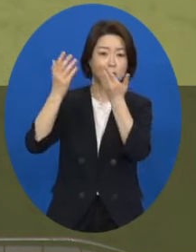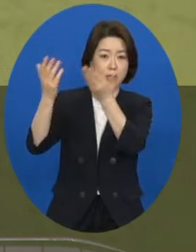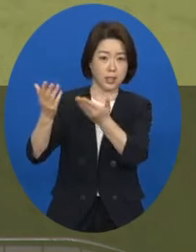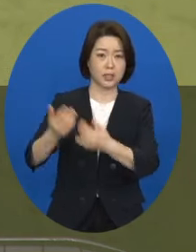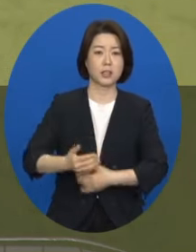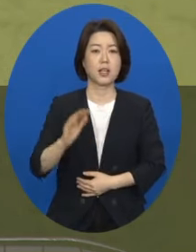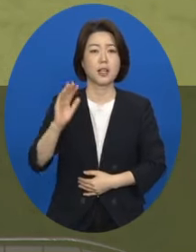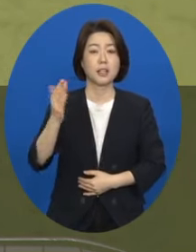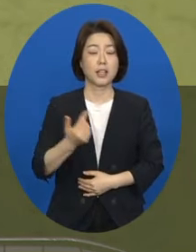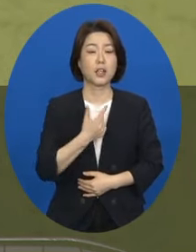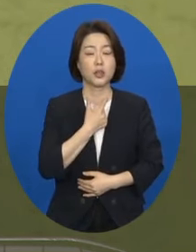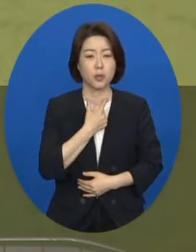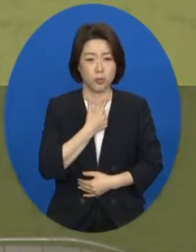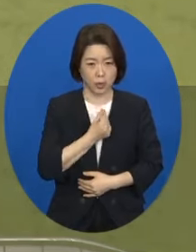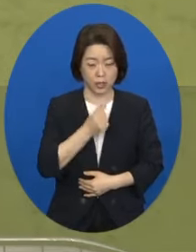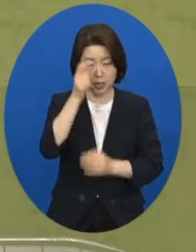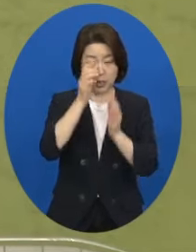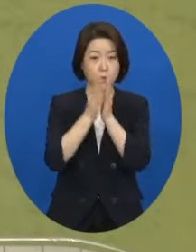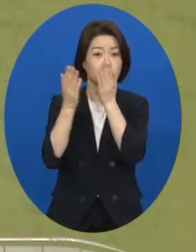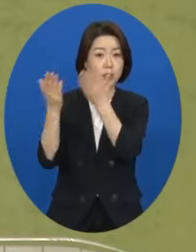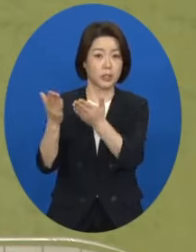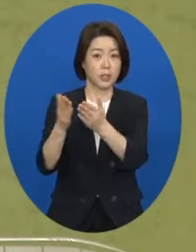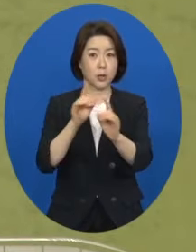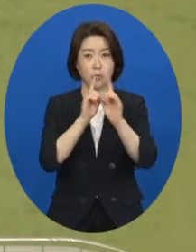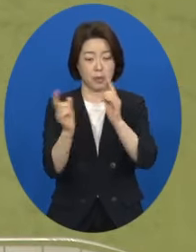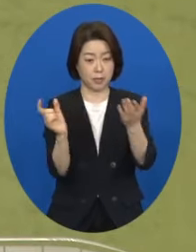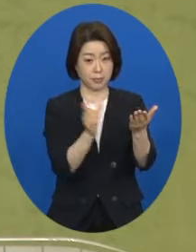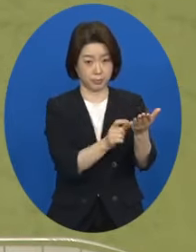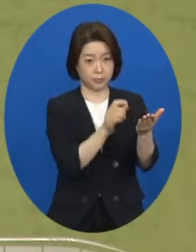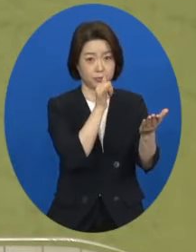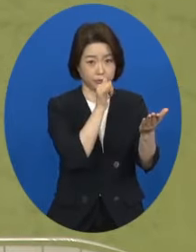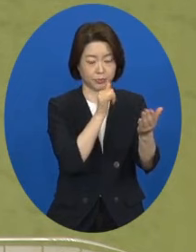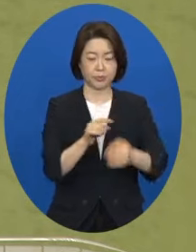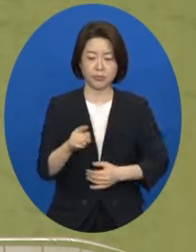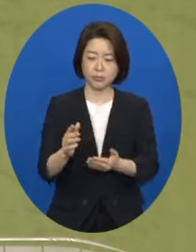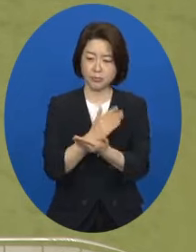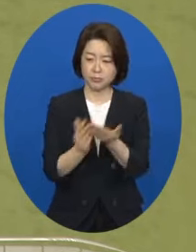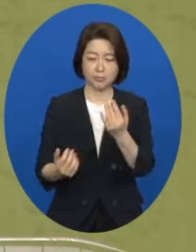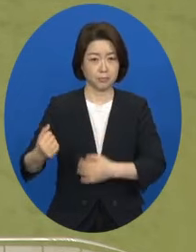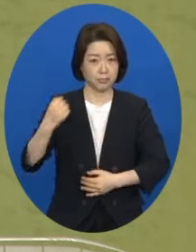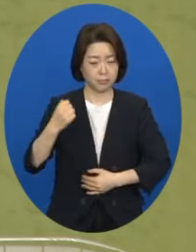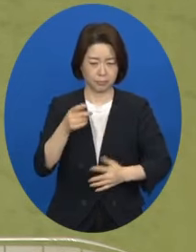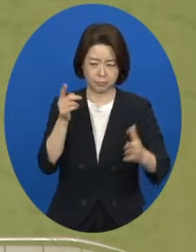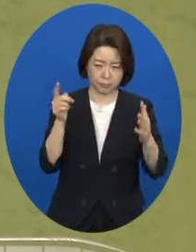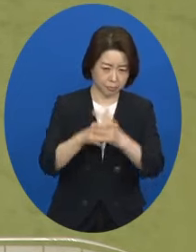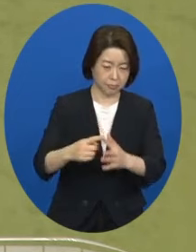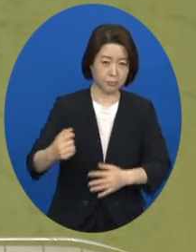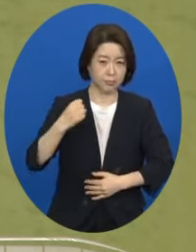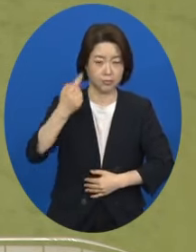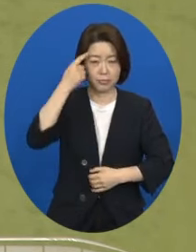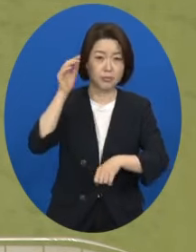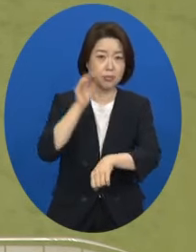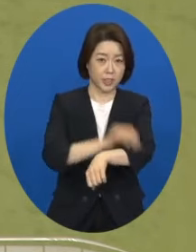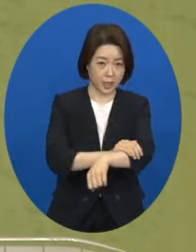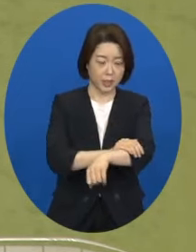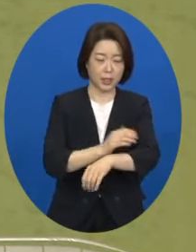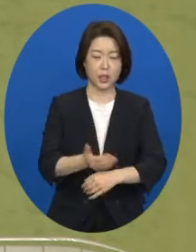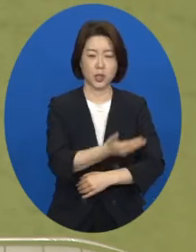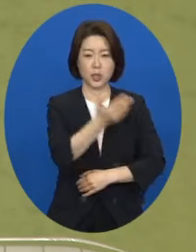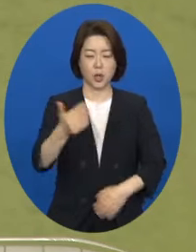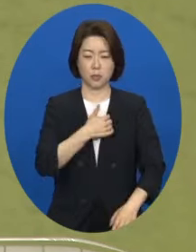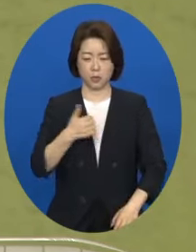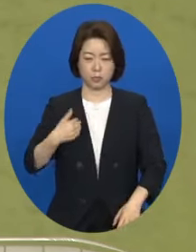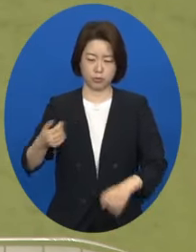그렇게 기도한다고 말씀을 하고 있죠. 이 분별력과 통찰력이 지혜가 여러분들에게